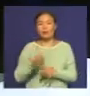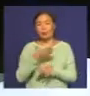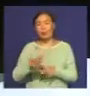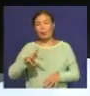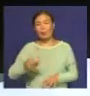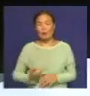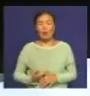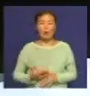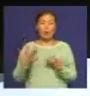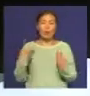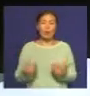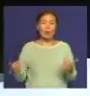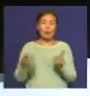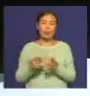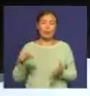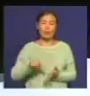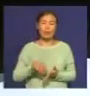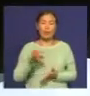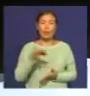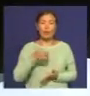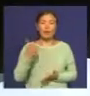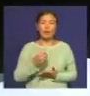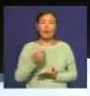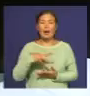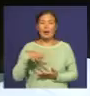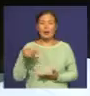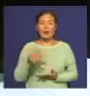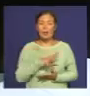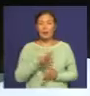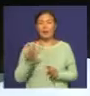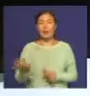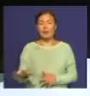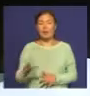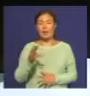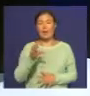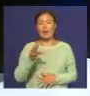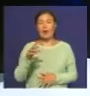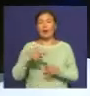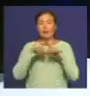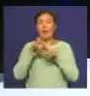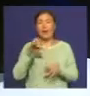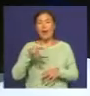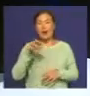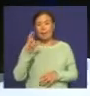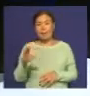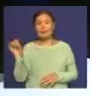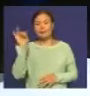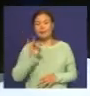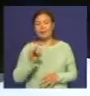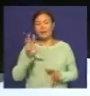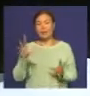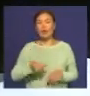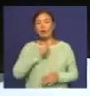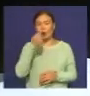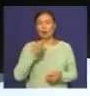областью». В нем приняли участие аким области Ерл Тугжанов, заместитель акима города Астаны Ермек Аманшаев, а также столичные бизнесмены.